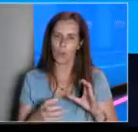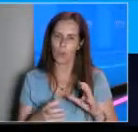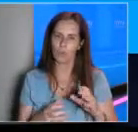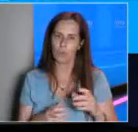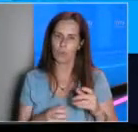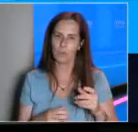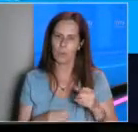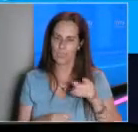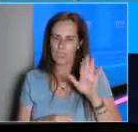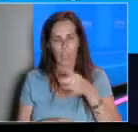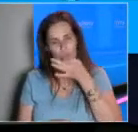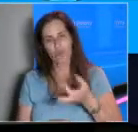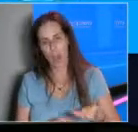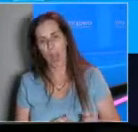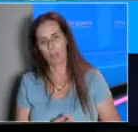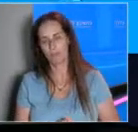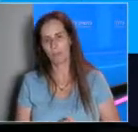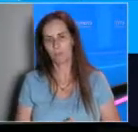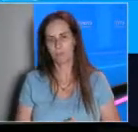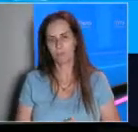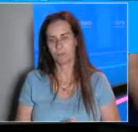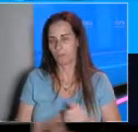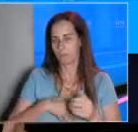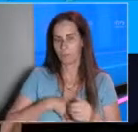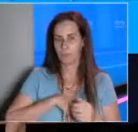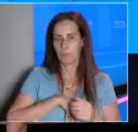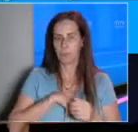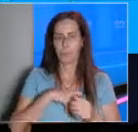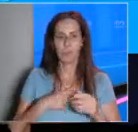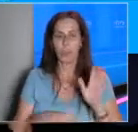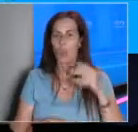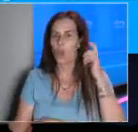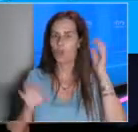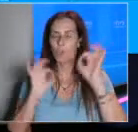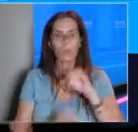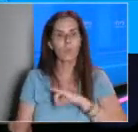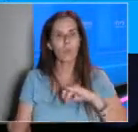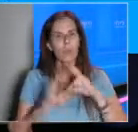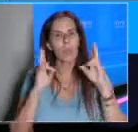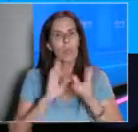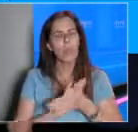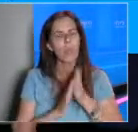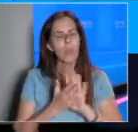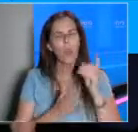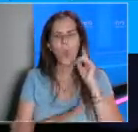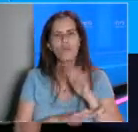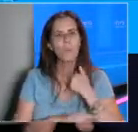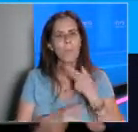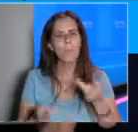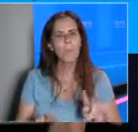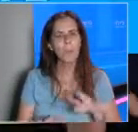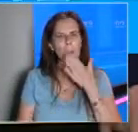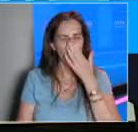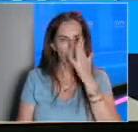או משהו אחר, אז זה גם שאלה. גם שאלה. שים לב שאנחנו לא שומעים את העצמאים יותר. לא שומעים יותר אותם. נכון, איפה